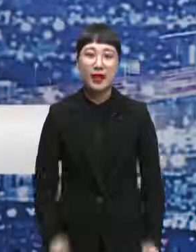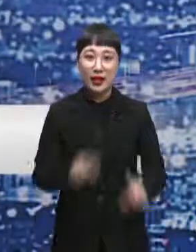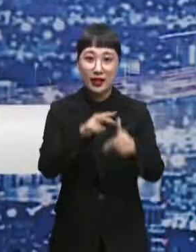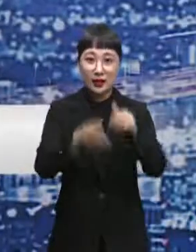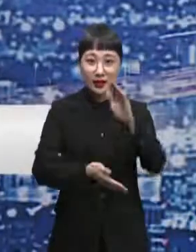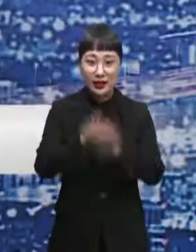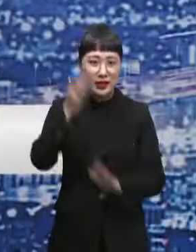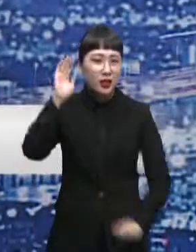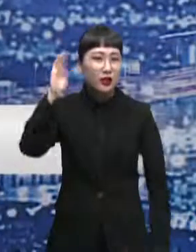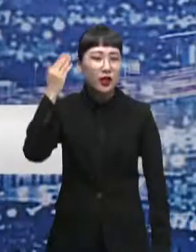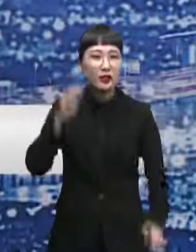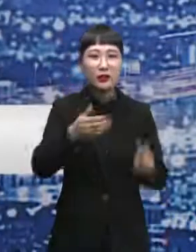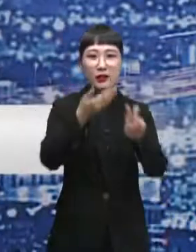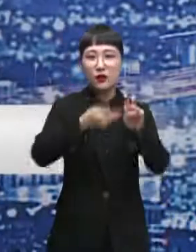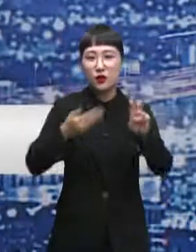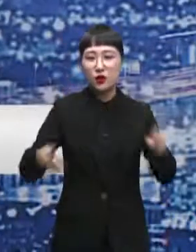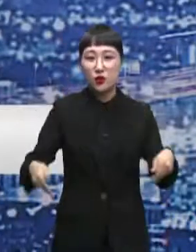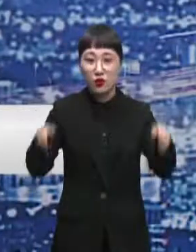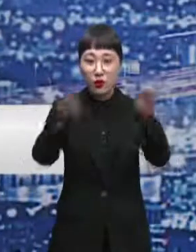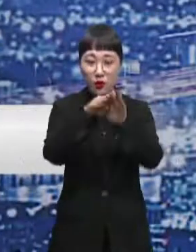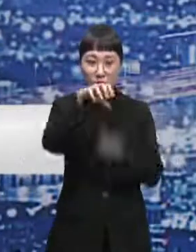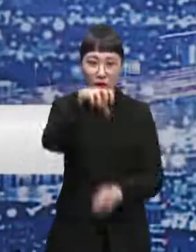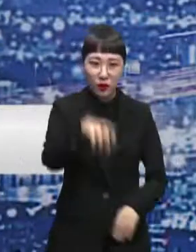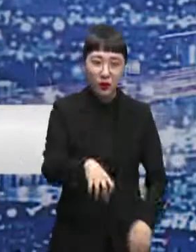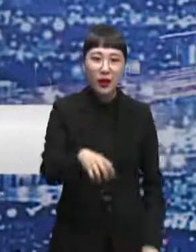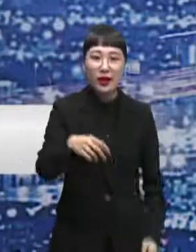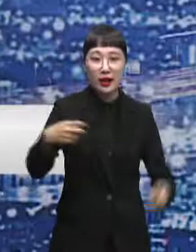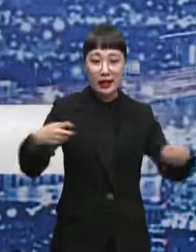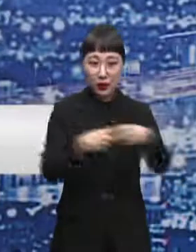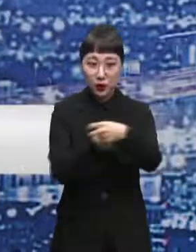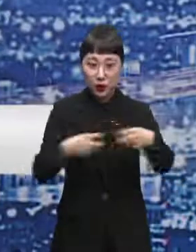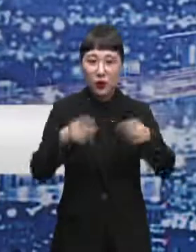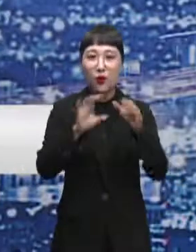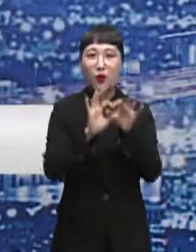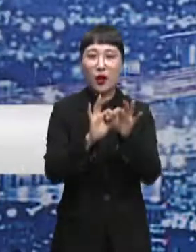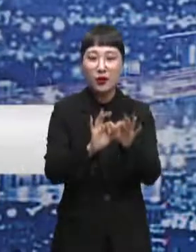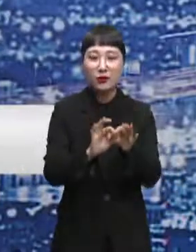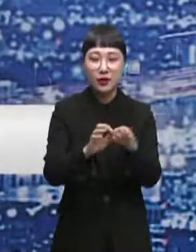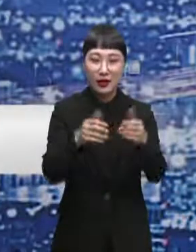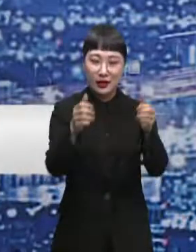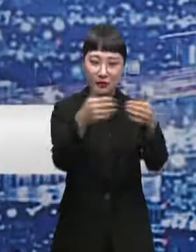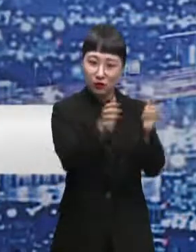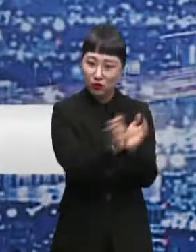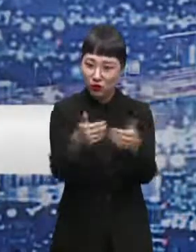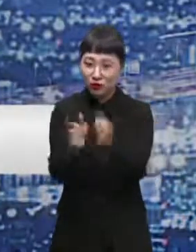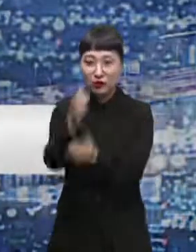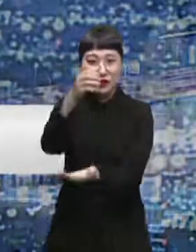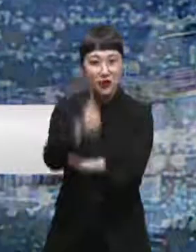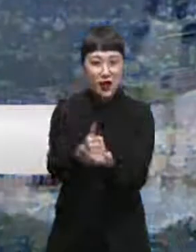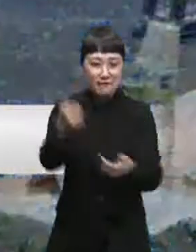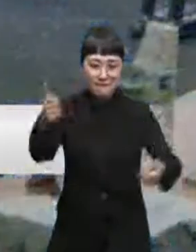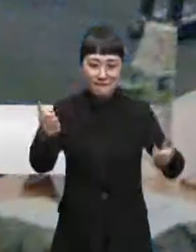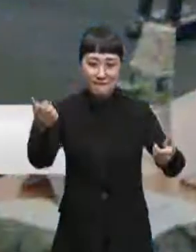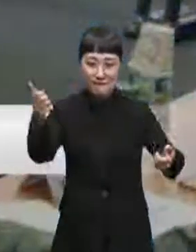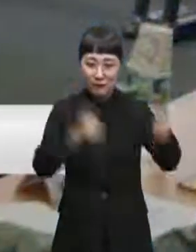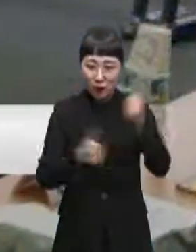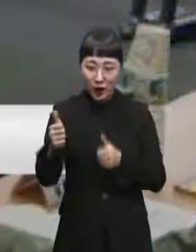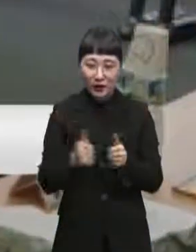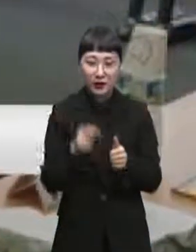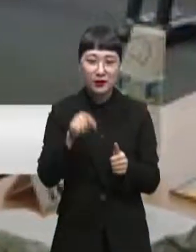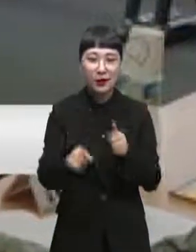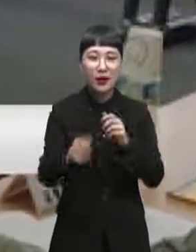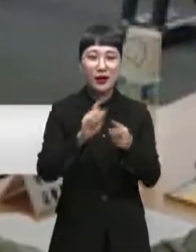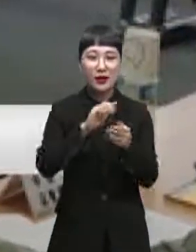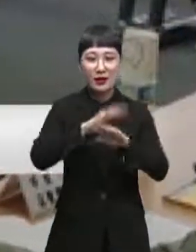인천시가 최근 미추홀타워에서 각 군구 교통 관련 부서장들이 모두 참석한 가운데 불법 주정차 해소 방안 대책